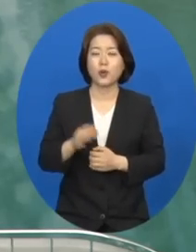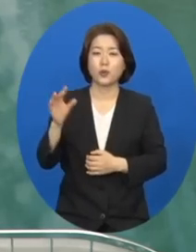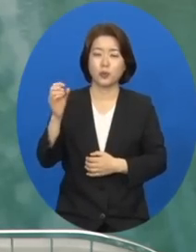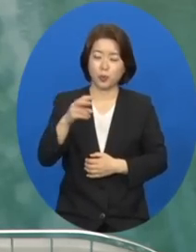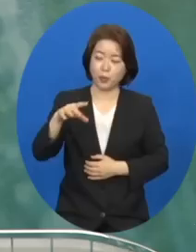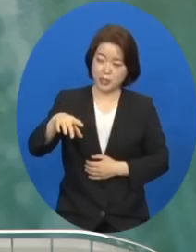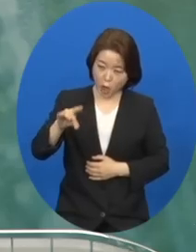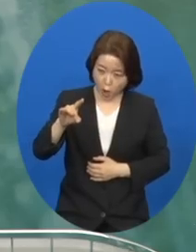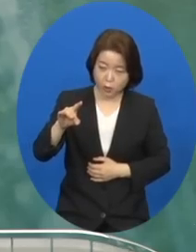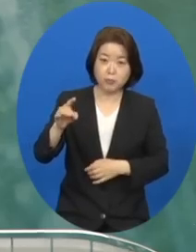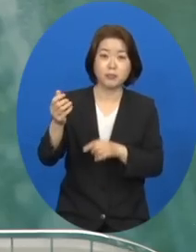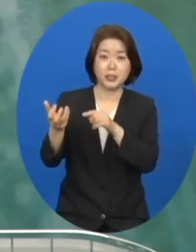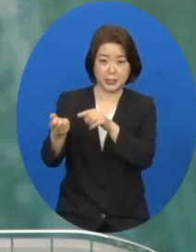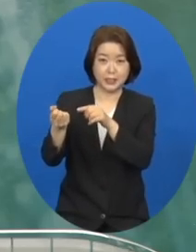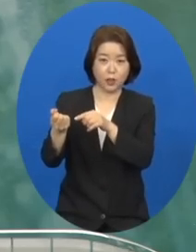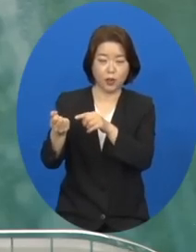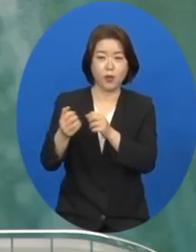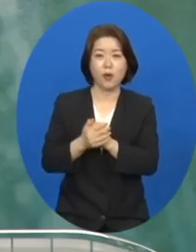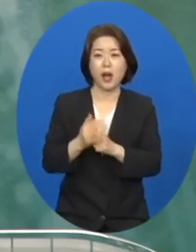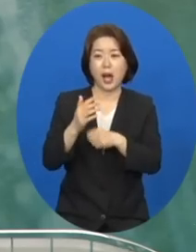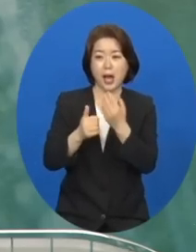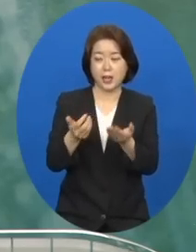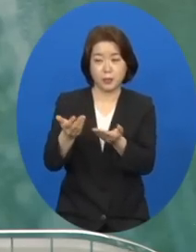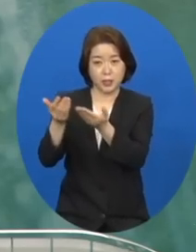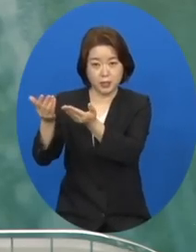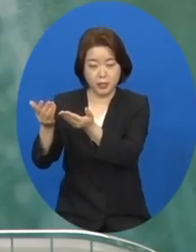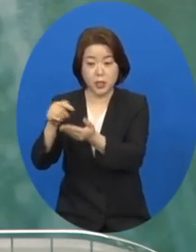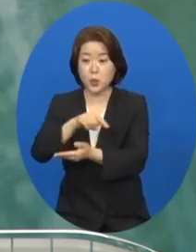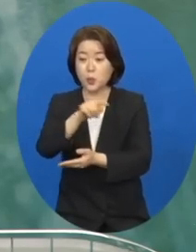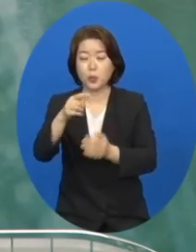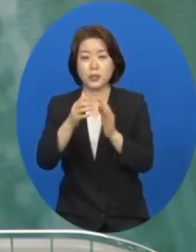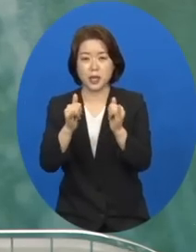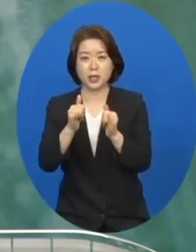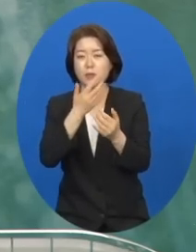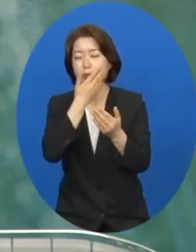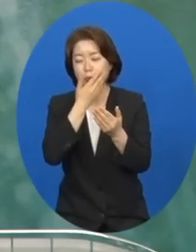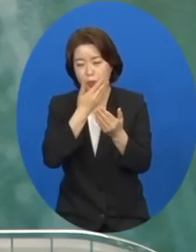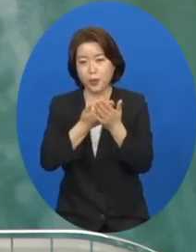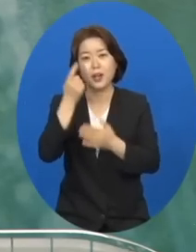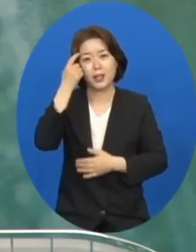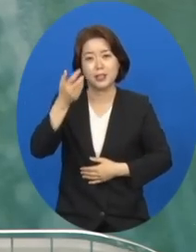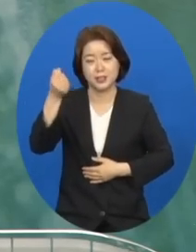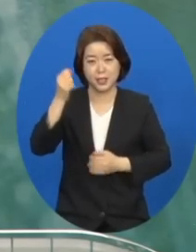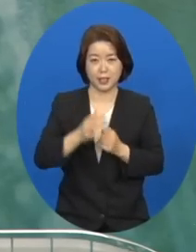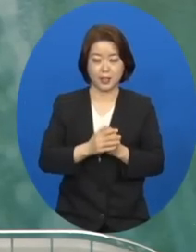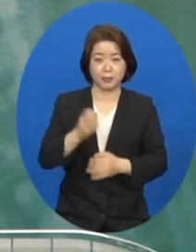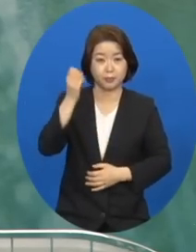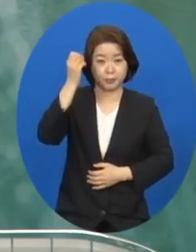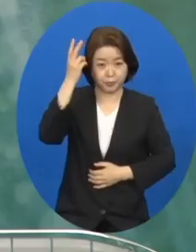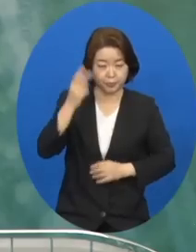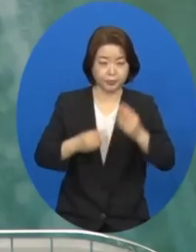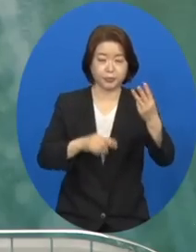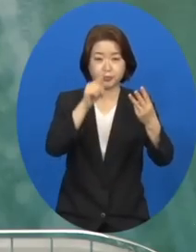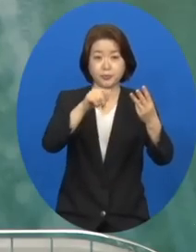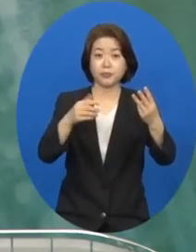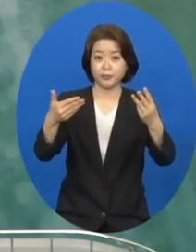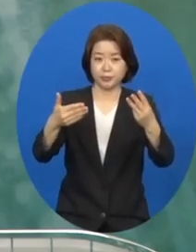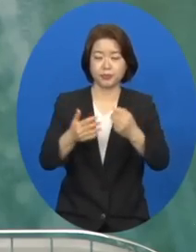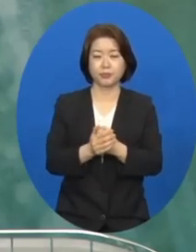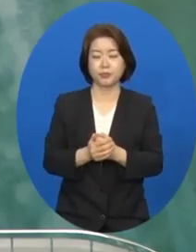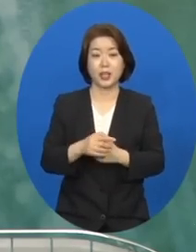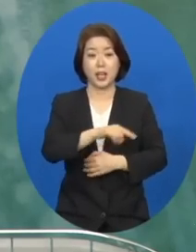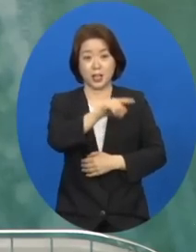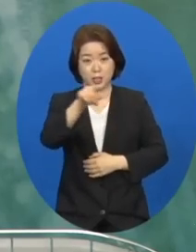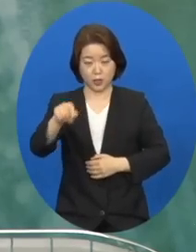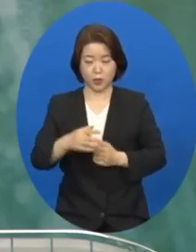것으로 하나님께 나오는 이들을 너무 귀여 깃이 줘 잠언 3장 9절 10절 말씀을 이것도 함께 읽어볼까요 c